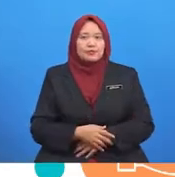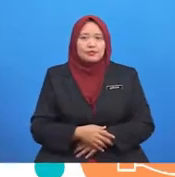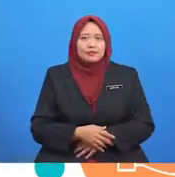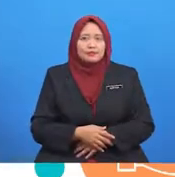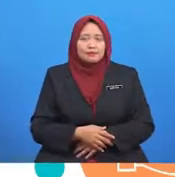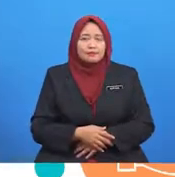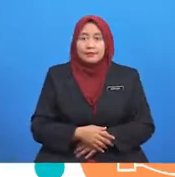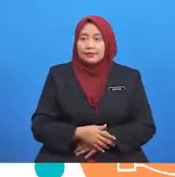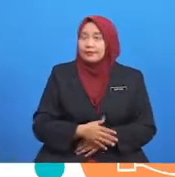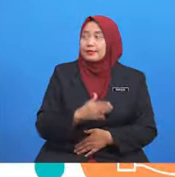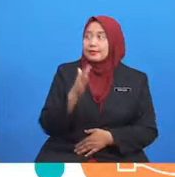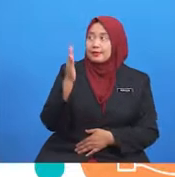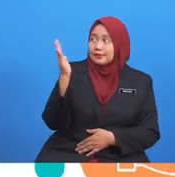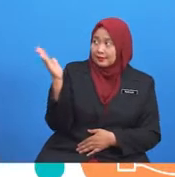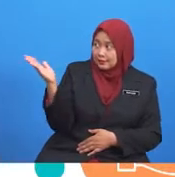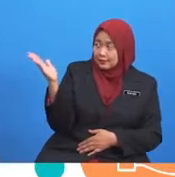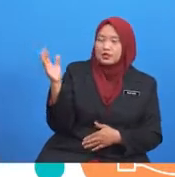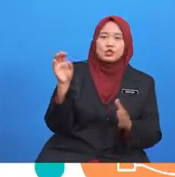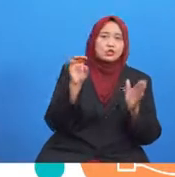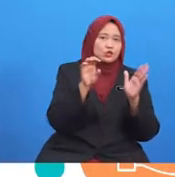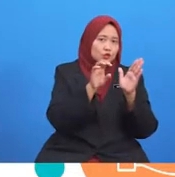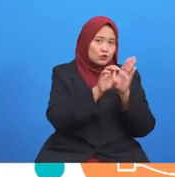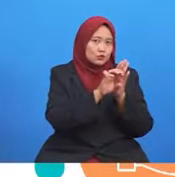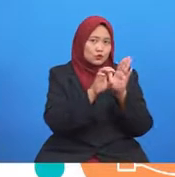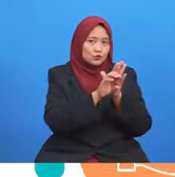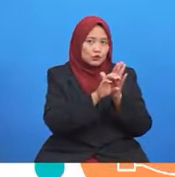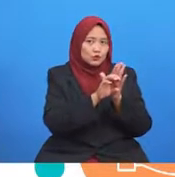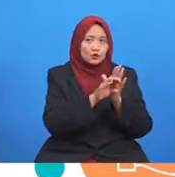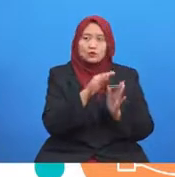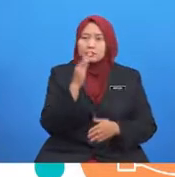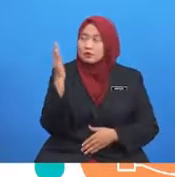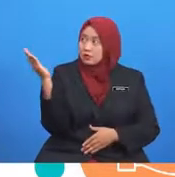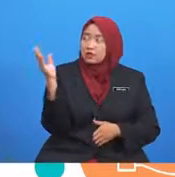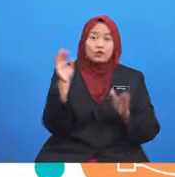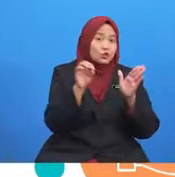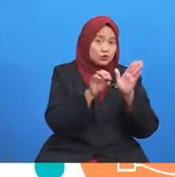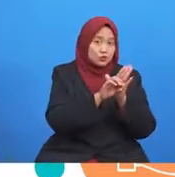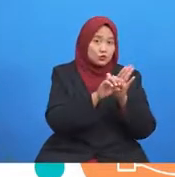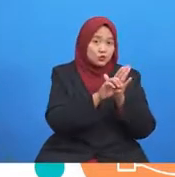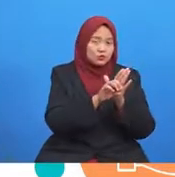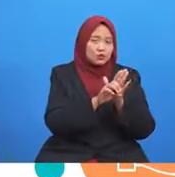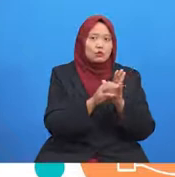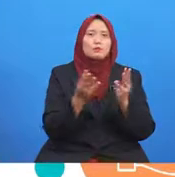Inilah contoh bentuk persembahan analisis yang perlu dibuat.